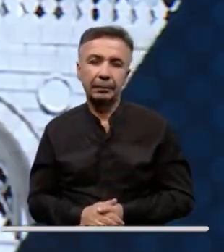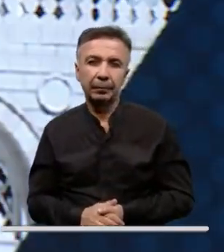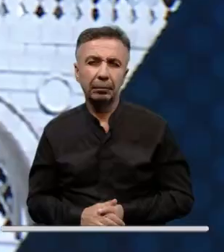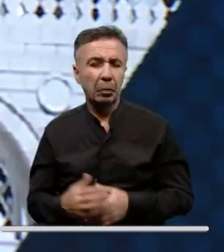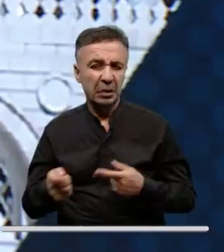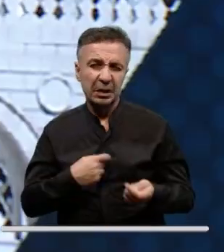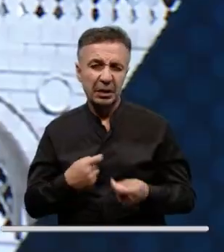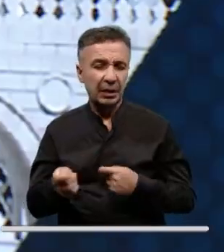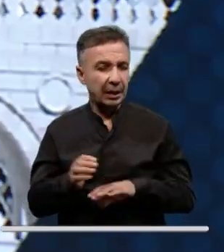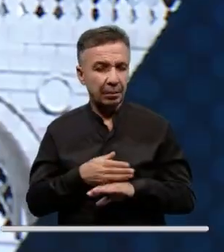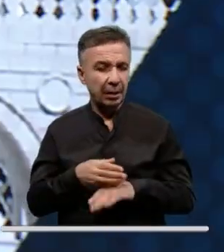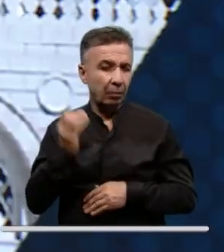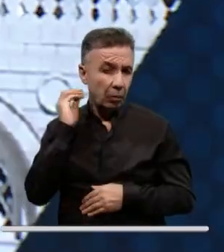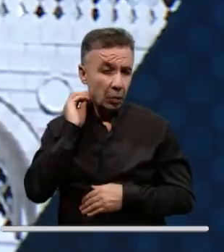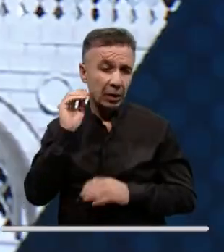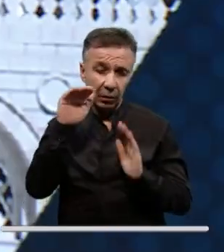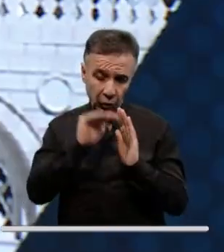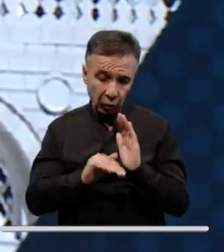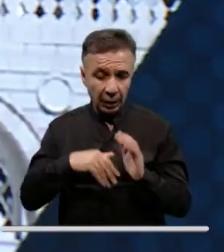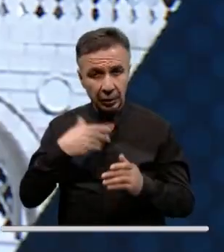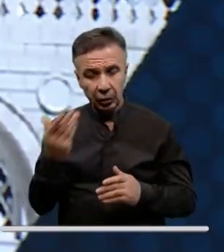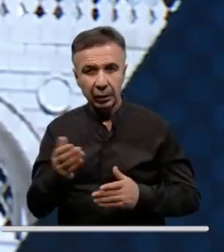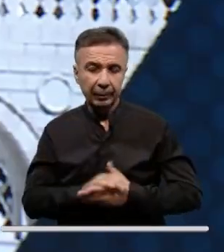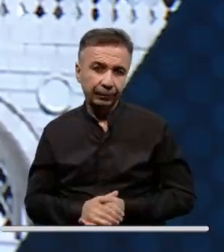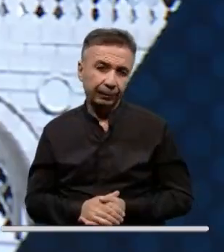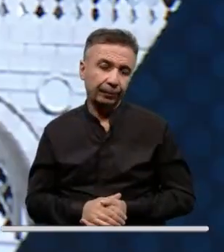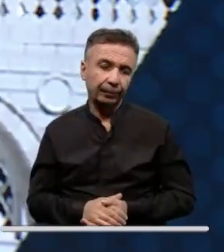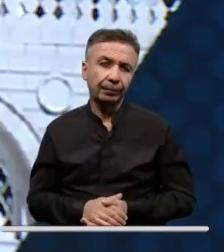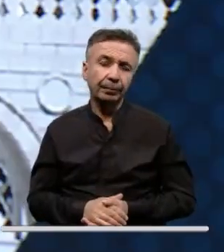ticaret malı borçlarını düştükten sonra eee